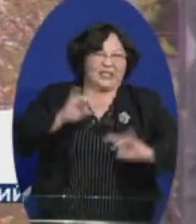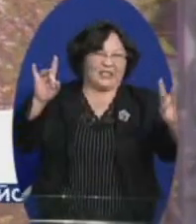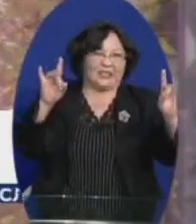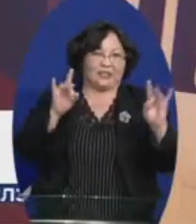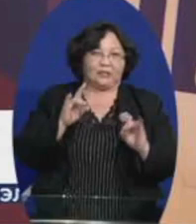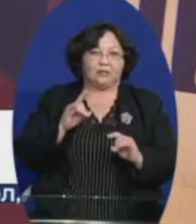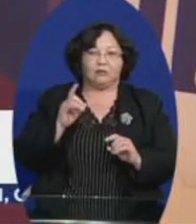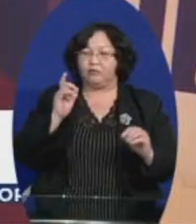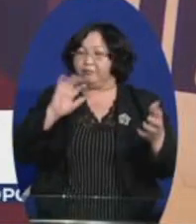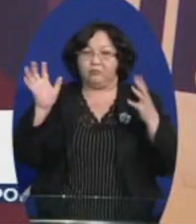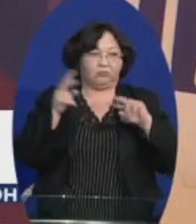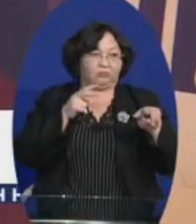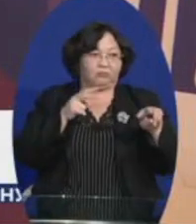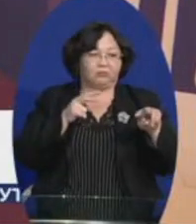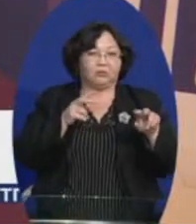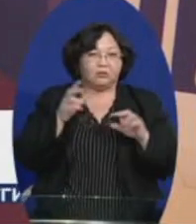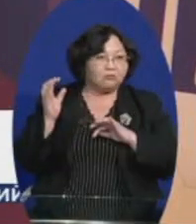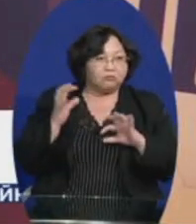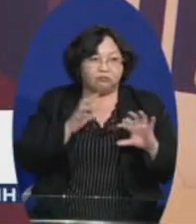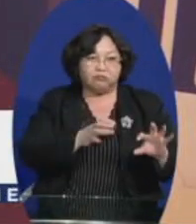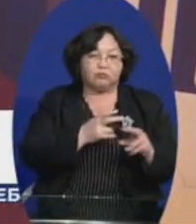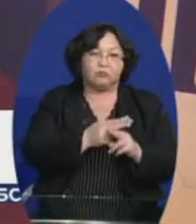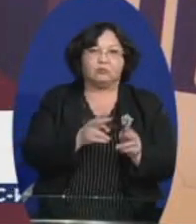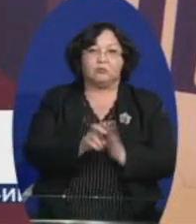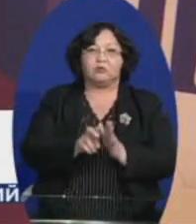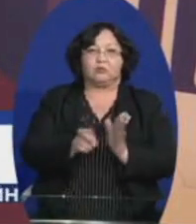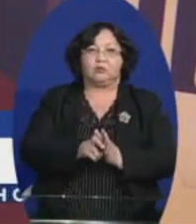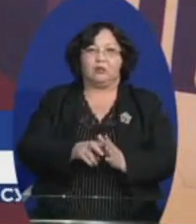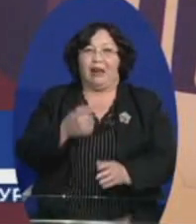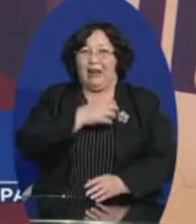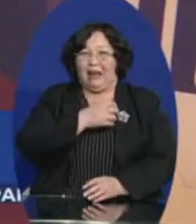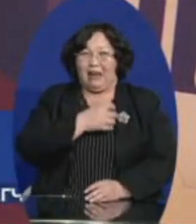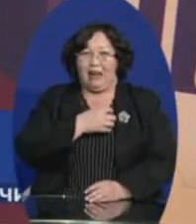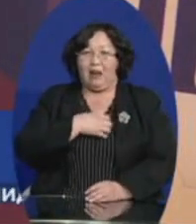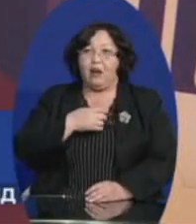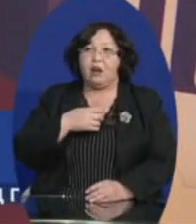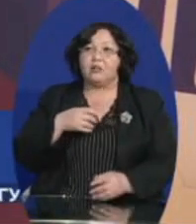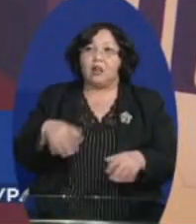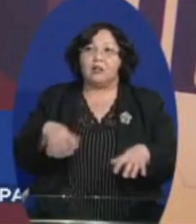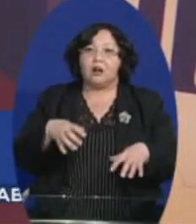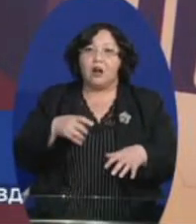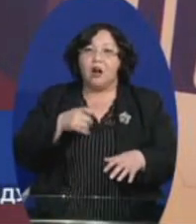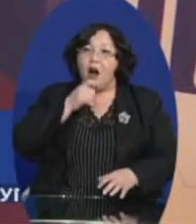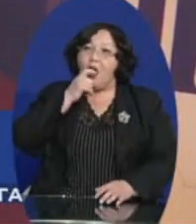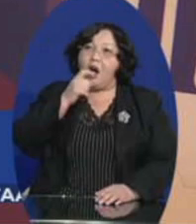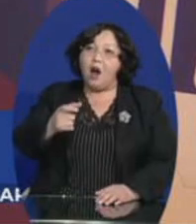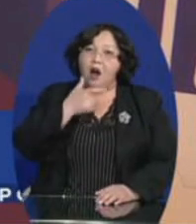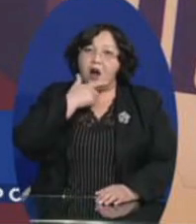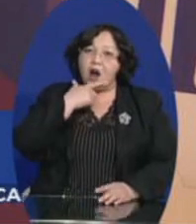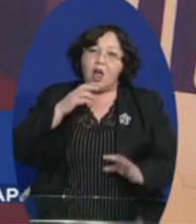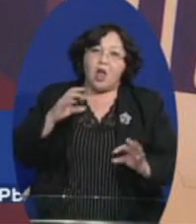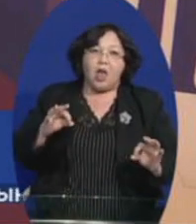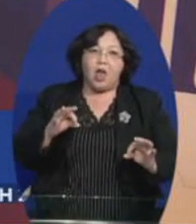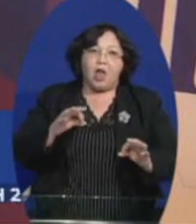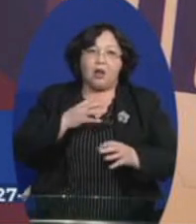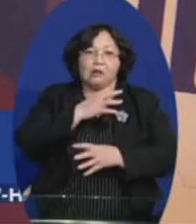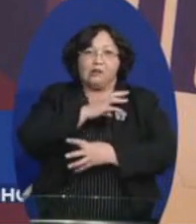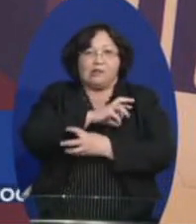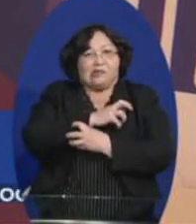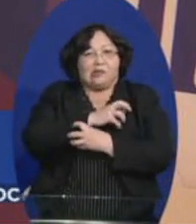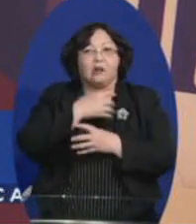аа. Айсан, сандарсан тохиолдолд тусламж дуудах гэхээр хол өн гардггүй. Эсвэл айгаад тэрнээсээ болоод бүх булчин ингэж